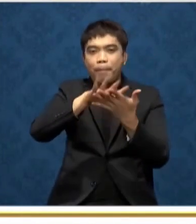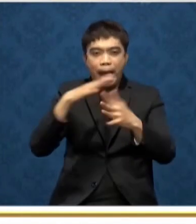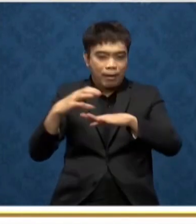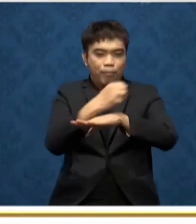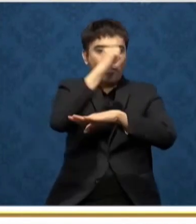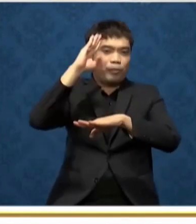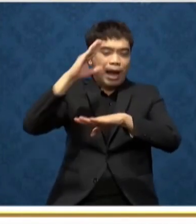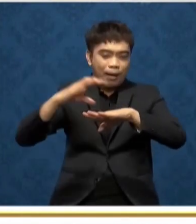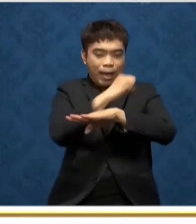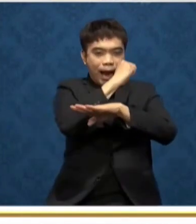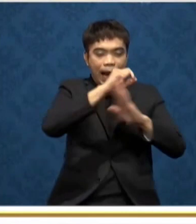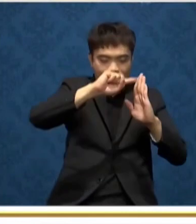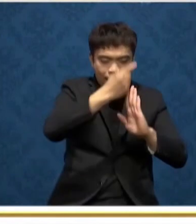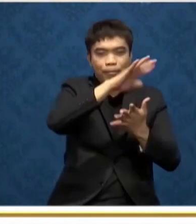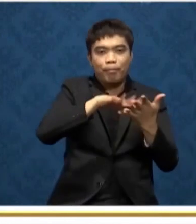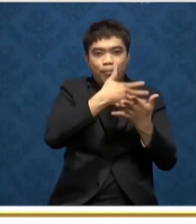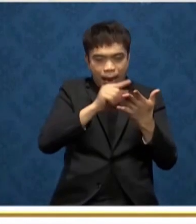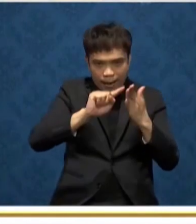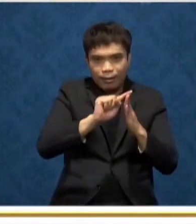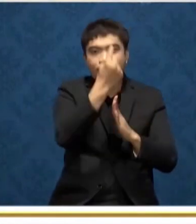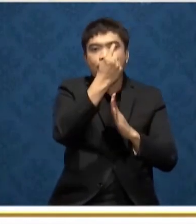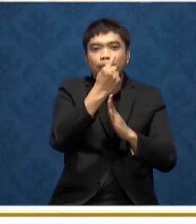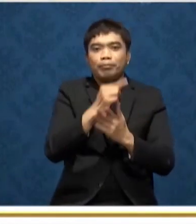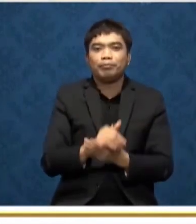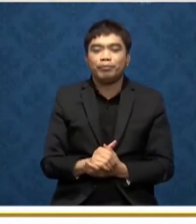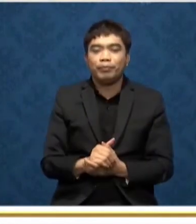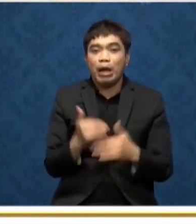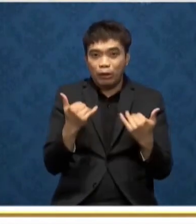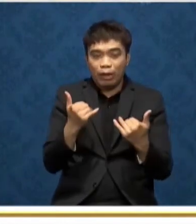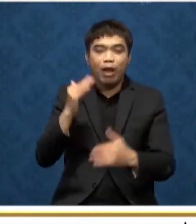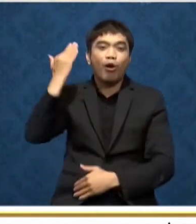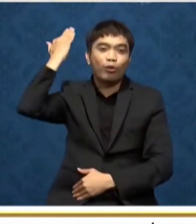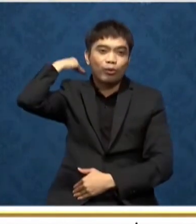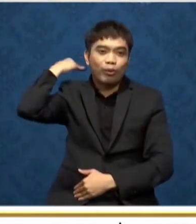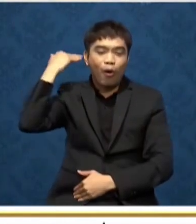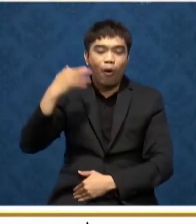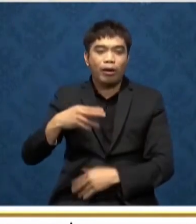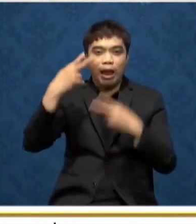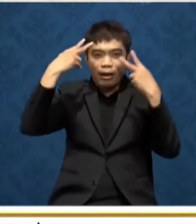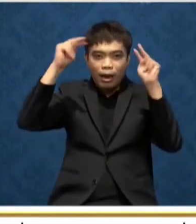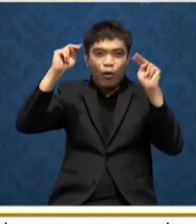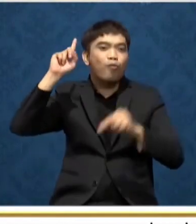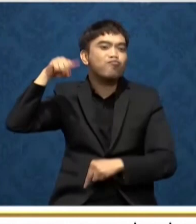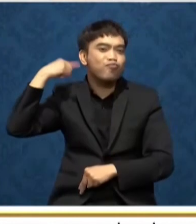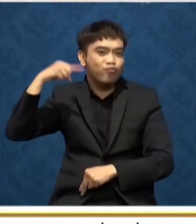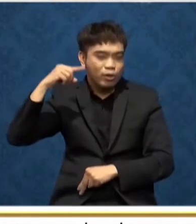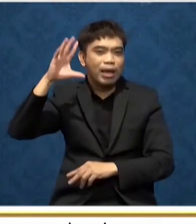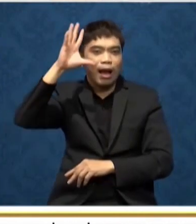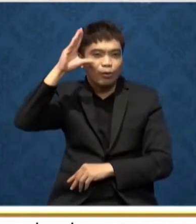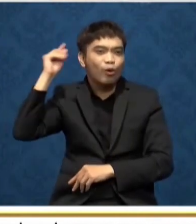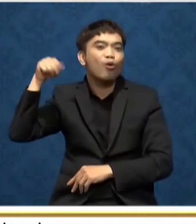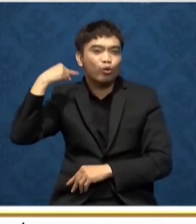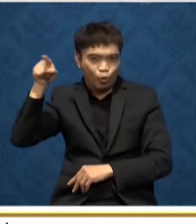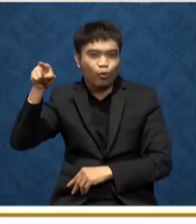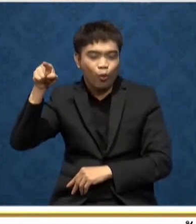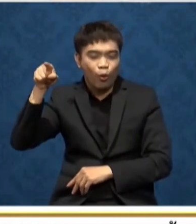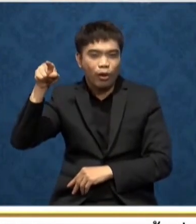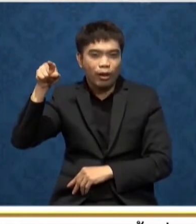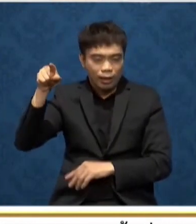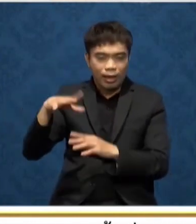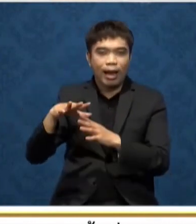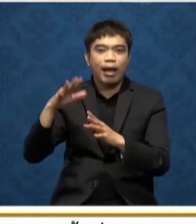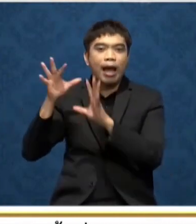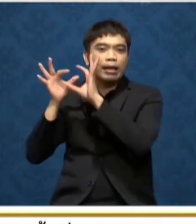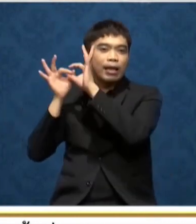ивает